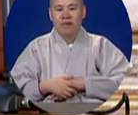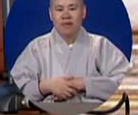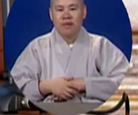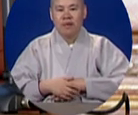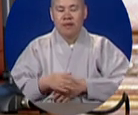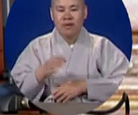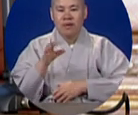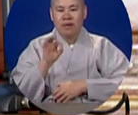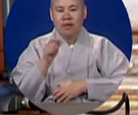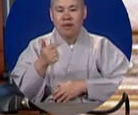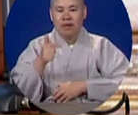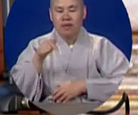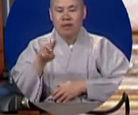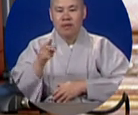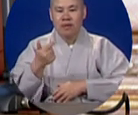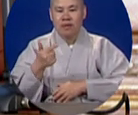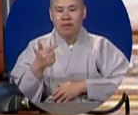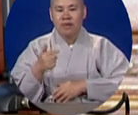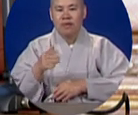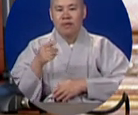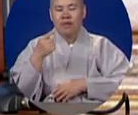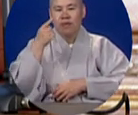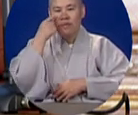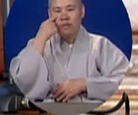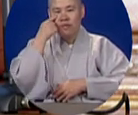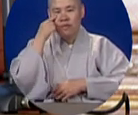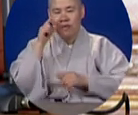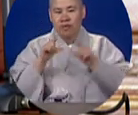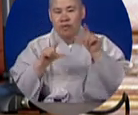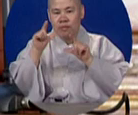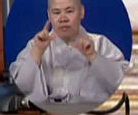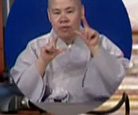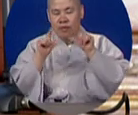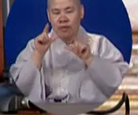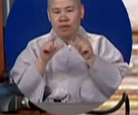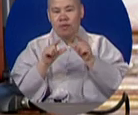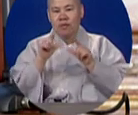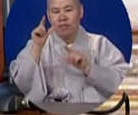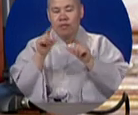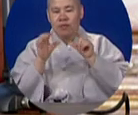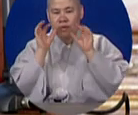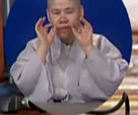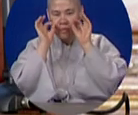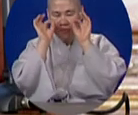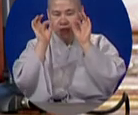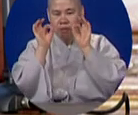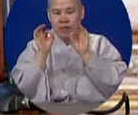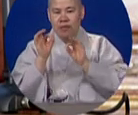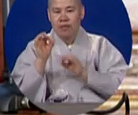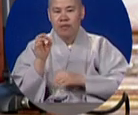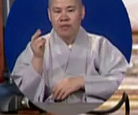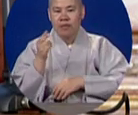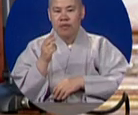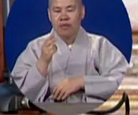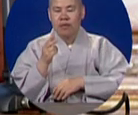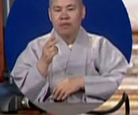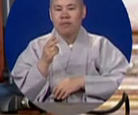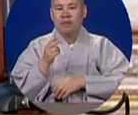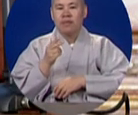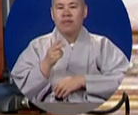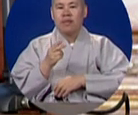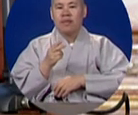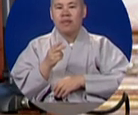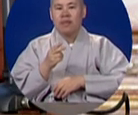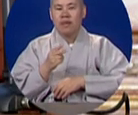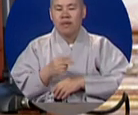안견색하되 눈으로 색을 보되 안견색하고 눈으로 색을 보고 선분별